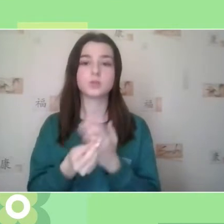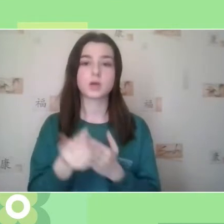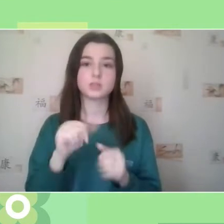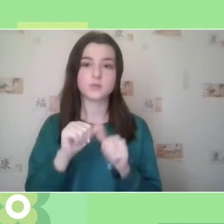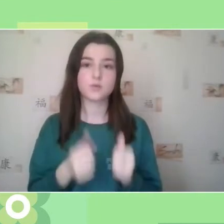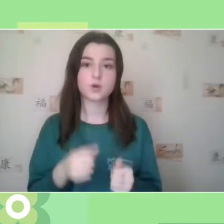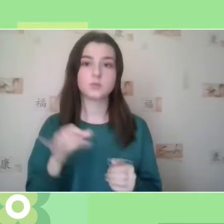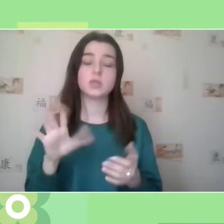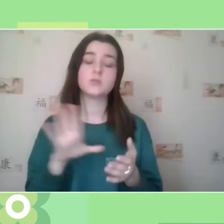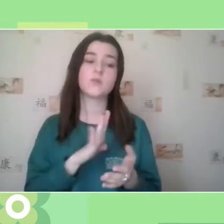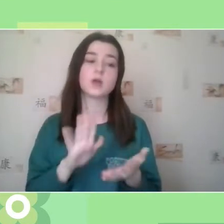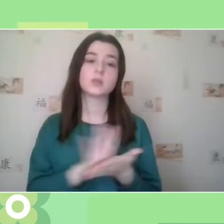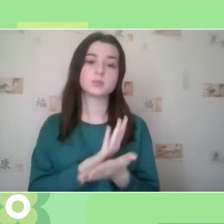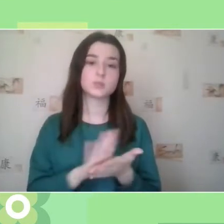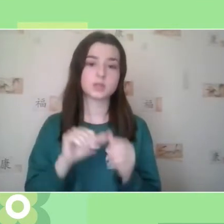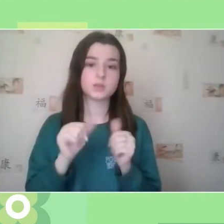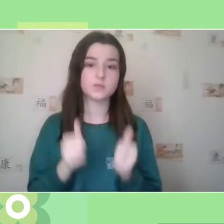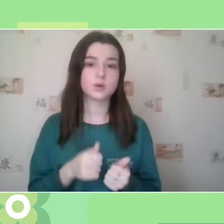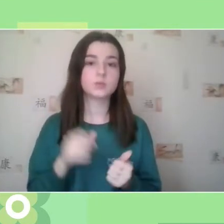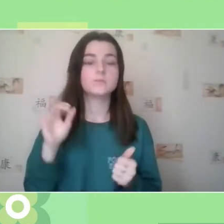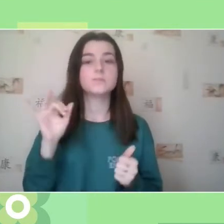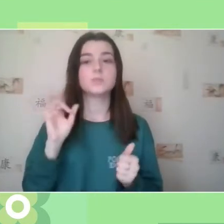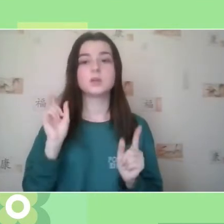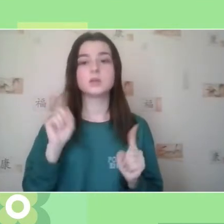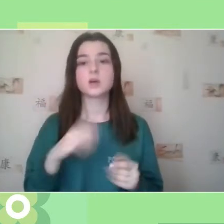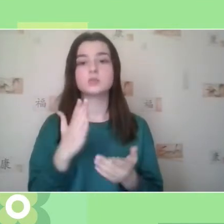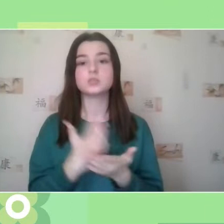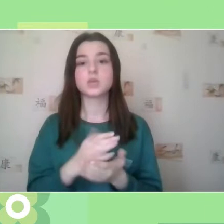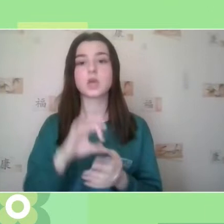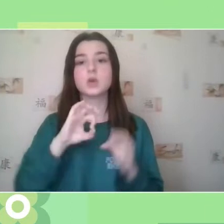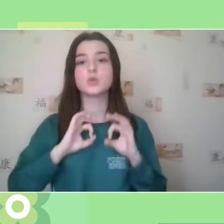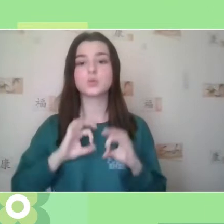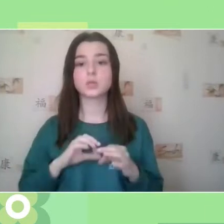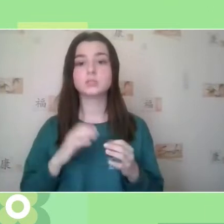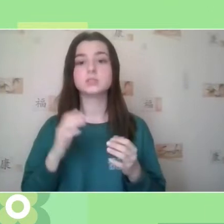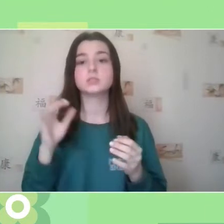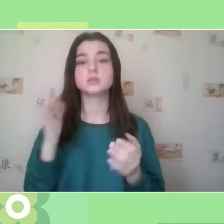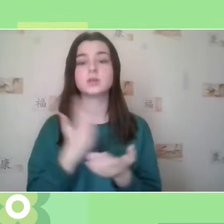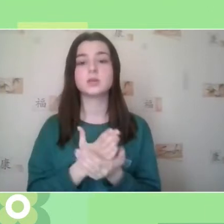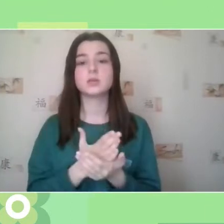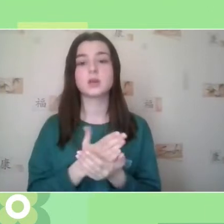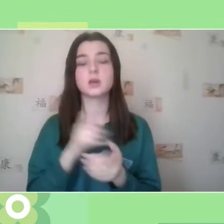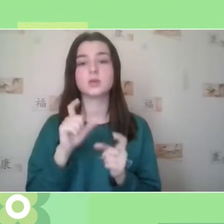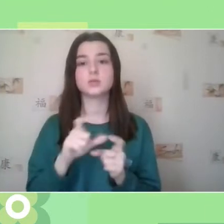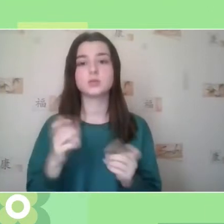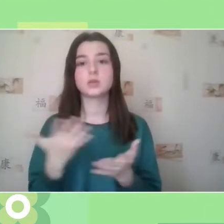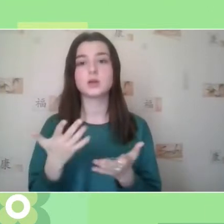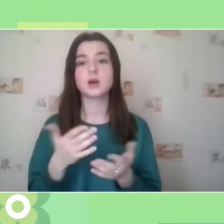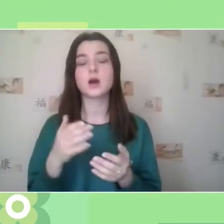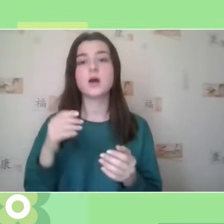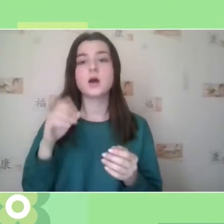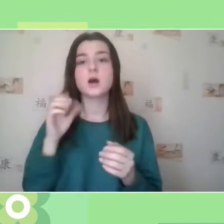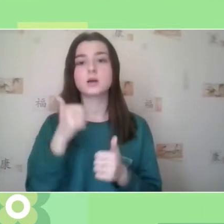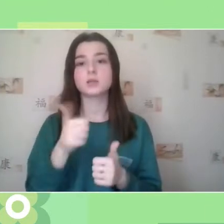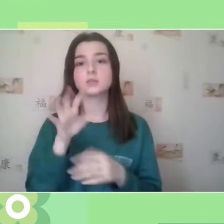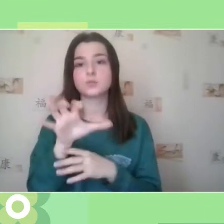на безоплатній формі. Ліна Іванна нам допомагає. У нас є юрист, юристка в команді, у нас є людина, яка класно фотографує, у нас